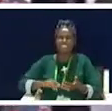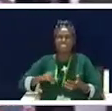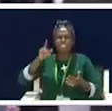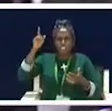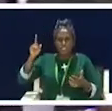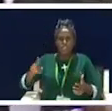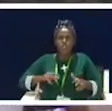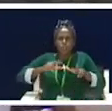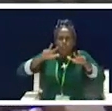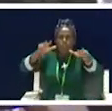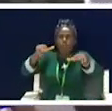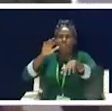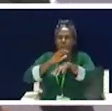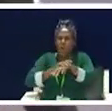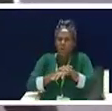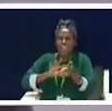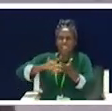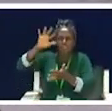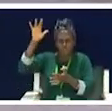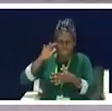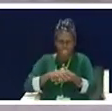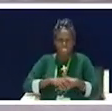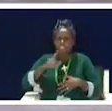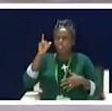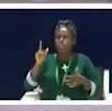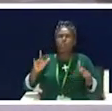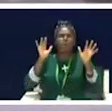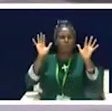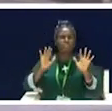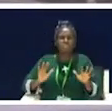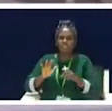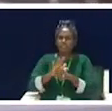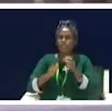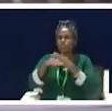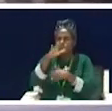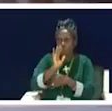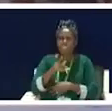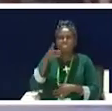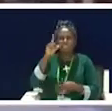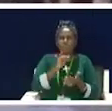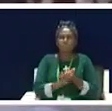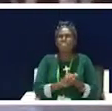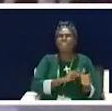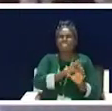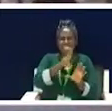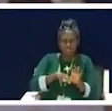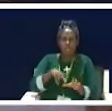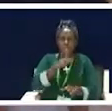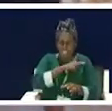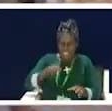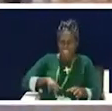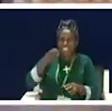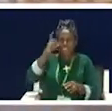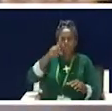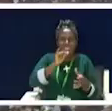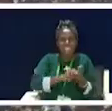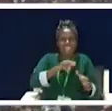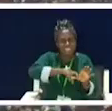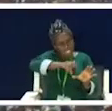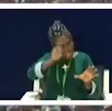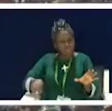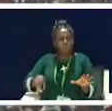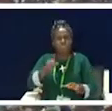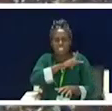lesi eyin na wa mari di olodumare abalati fo baje abalati ro baloye ari ro